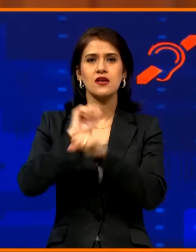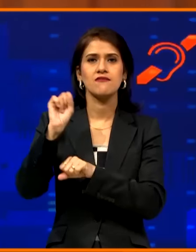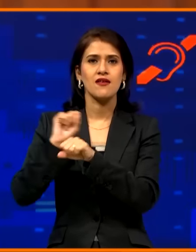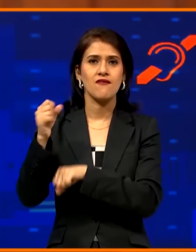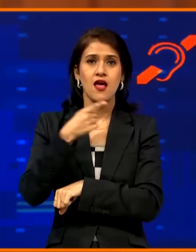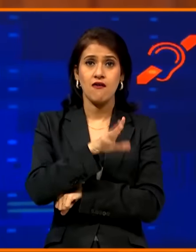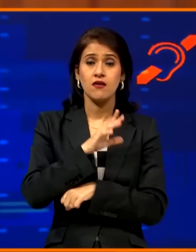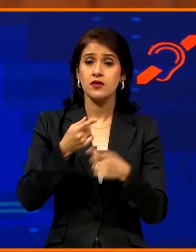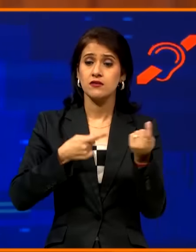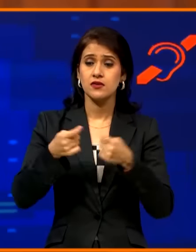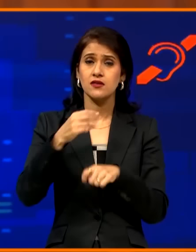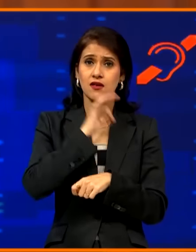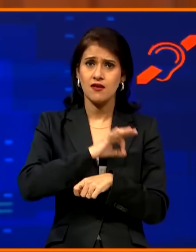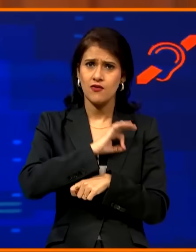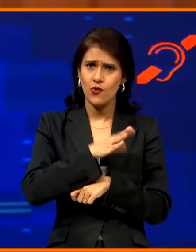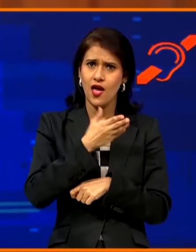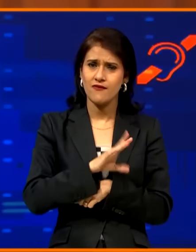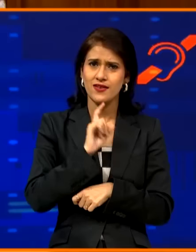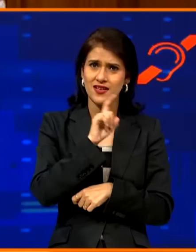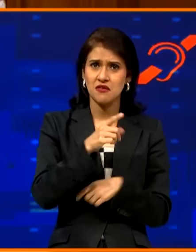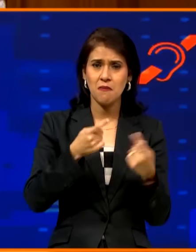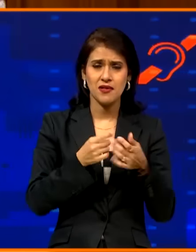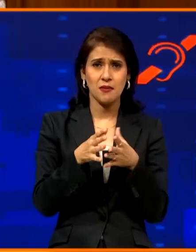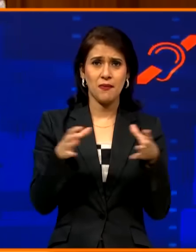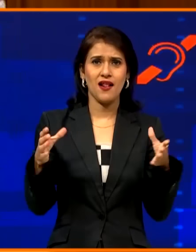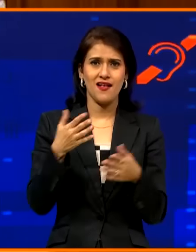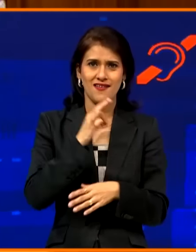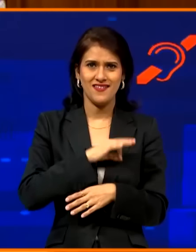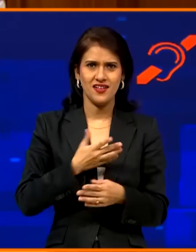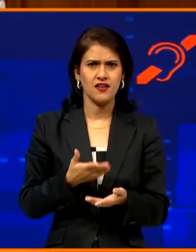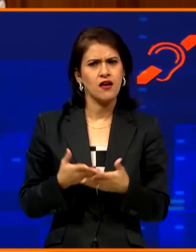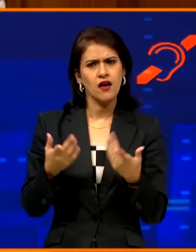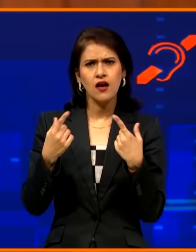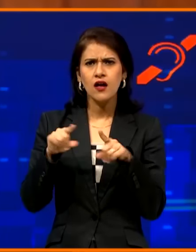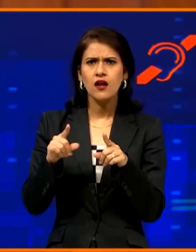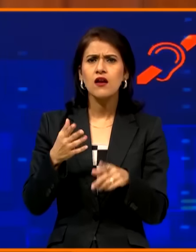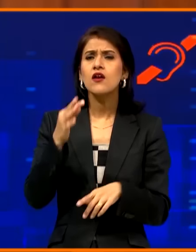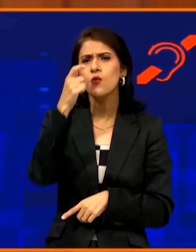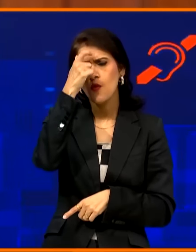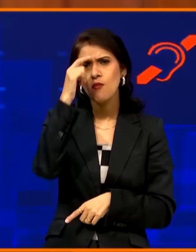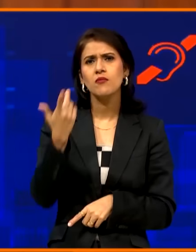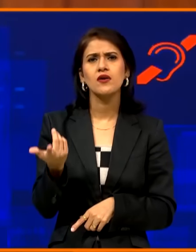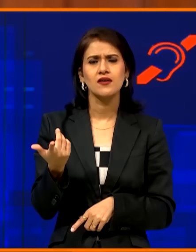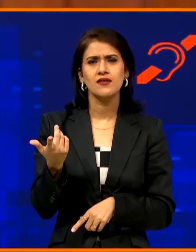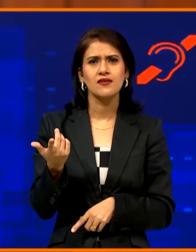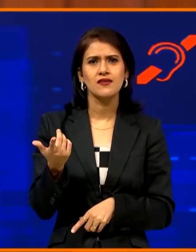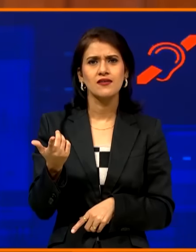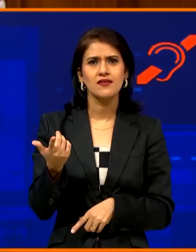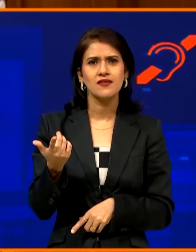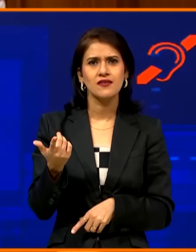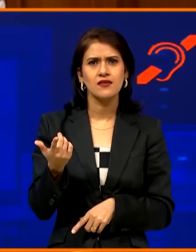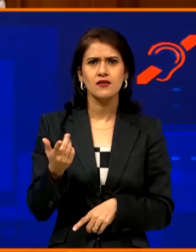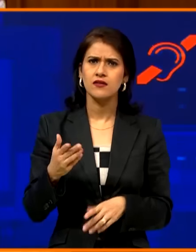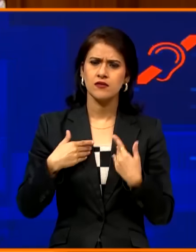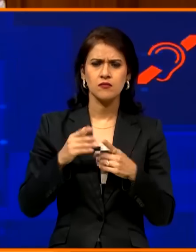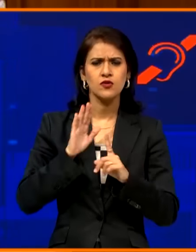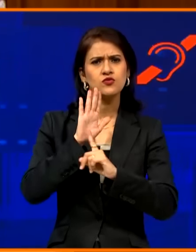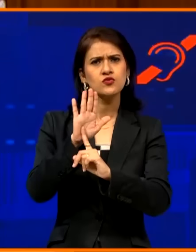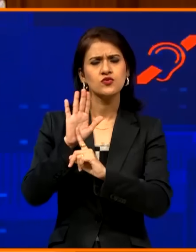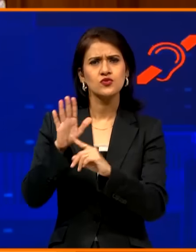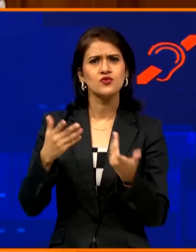कि उससे काफी कमाई होती है बड़ा बिजनेस है व उसमें क्या बुराई है मैं अपना आपके सामने पेश कर